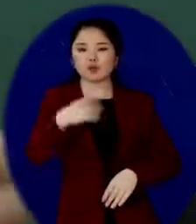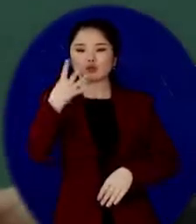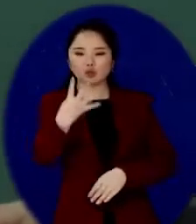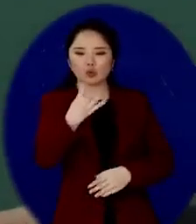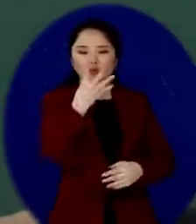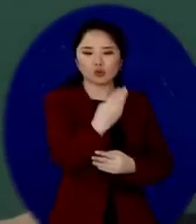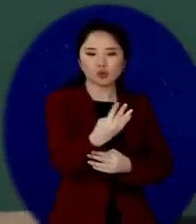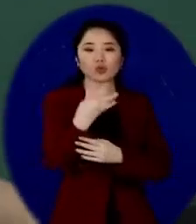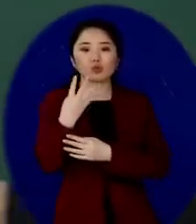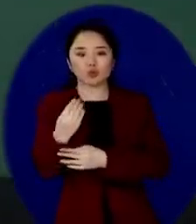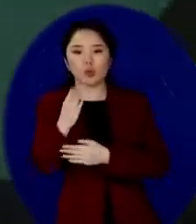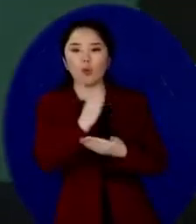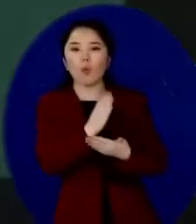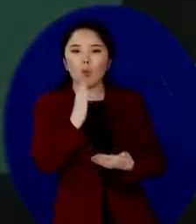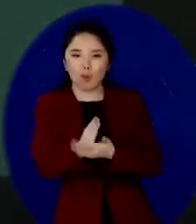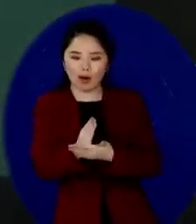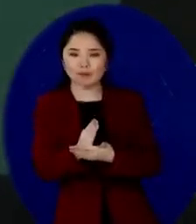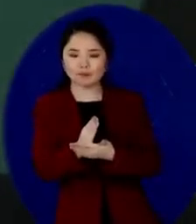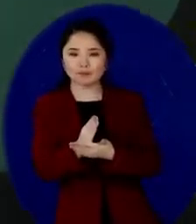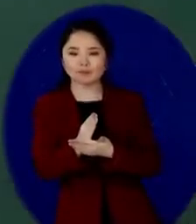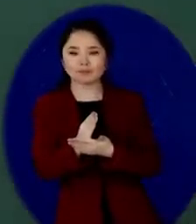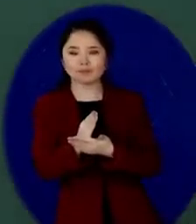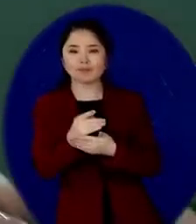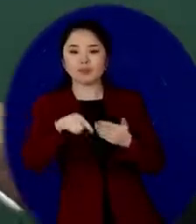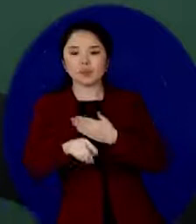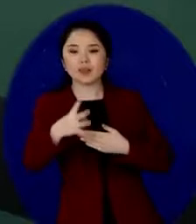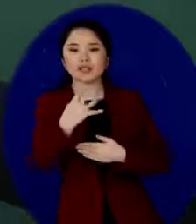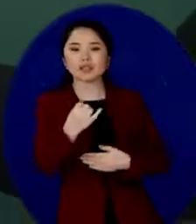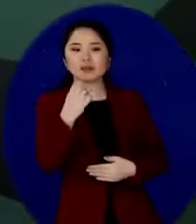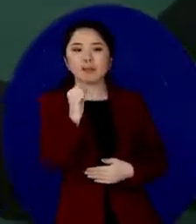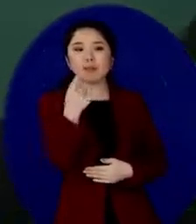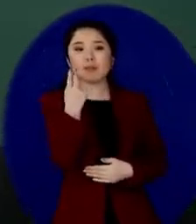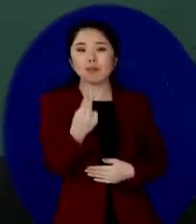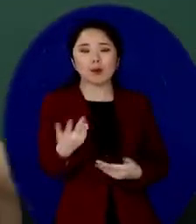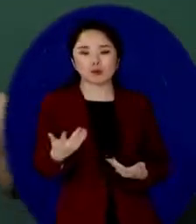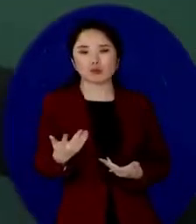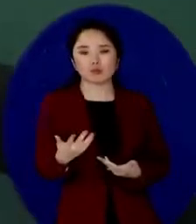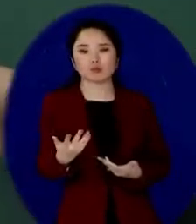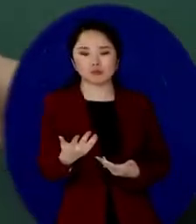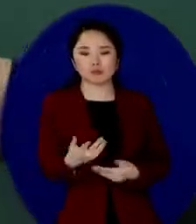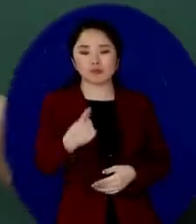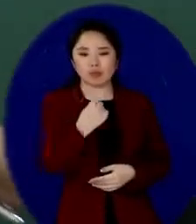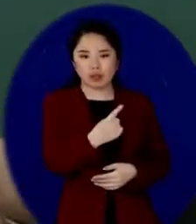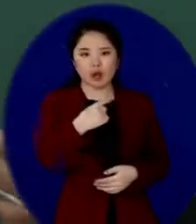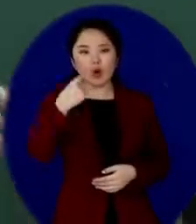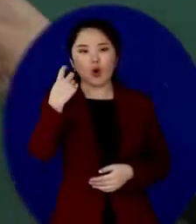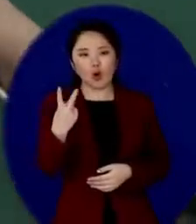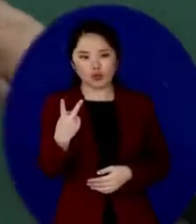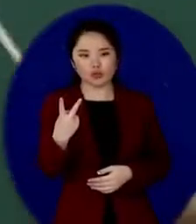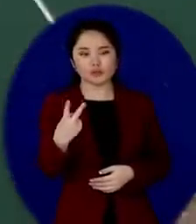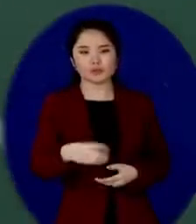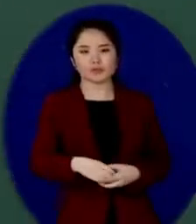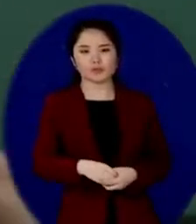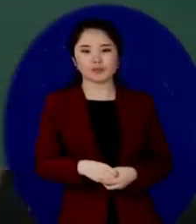4 4-өөр нь хуваасан. Хідэн багц болж байна. 1